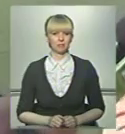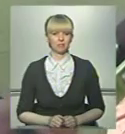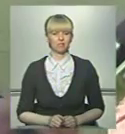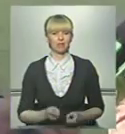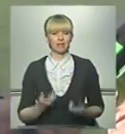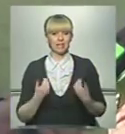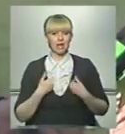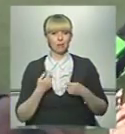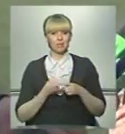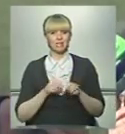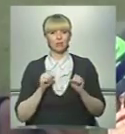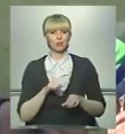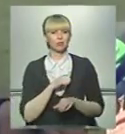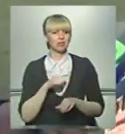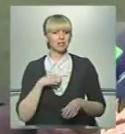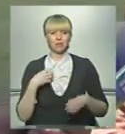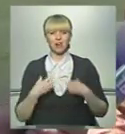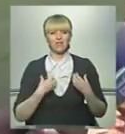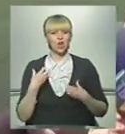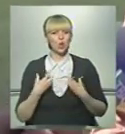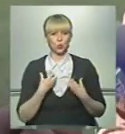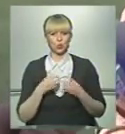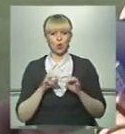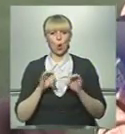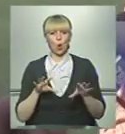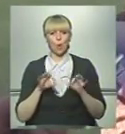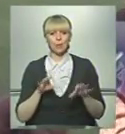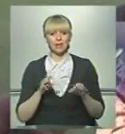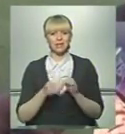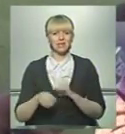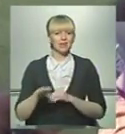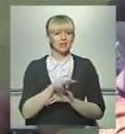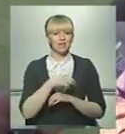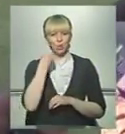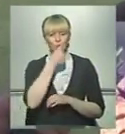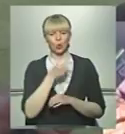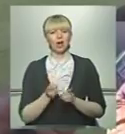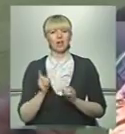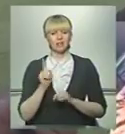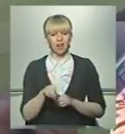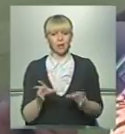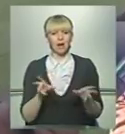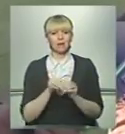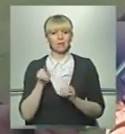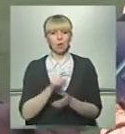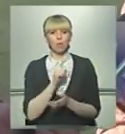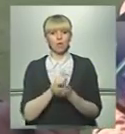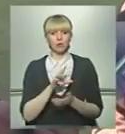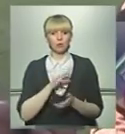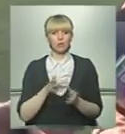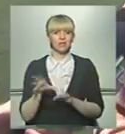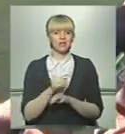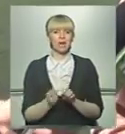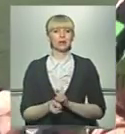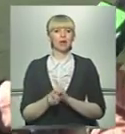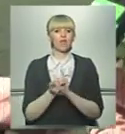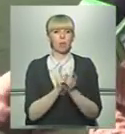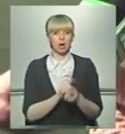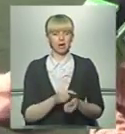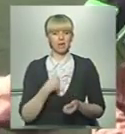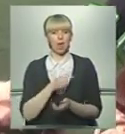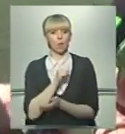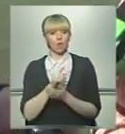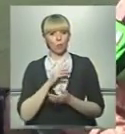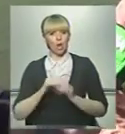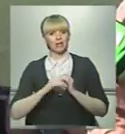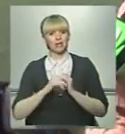Для мене це, можливо, був найхвилюючіший коментар за всі роки, і навіть разом з ним мало бути все навпаки. Я мав би